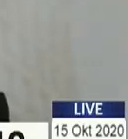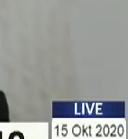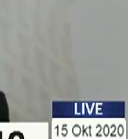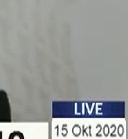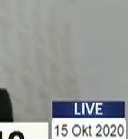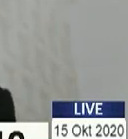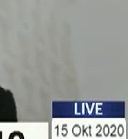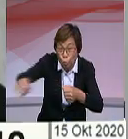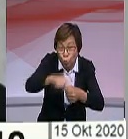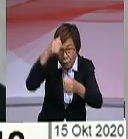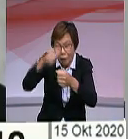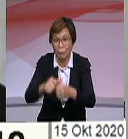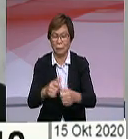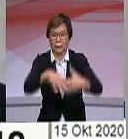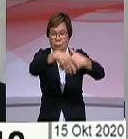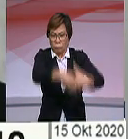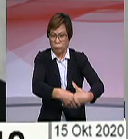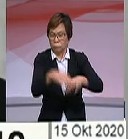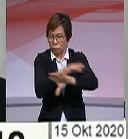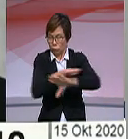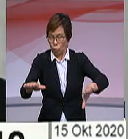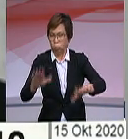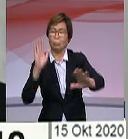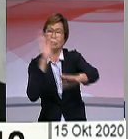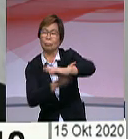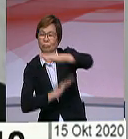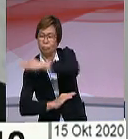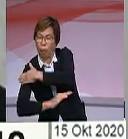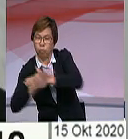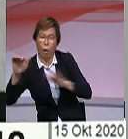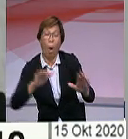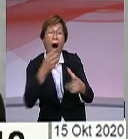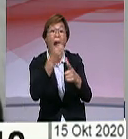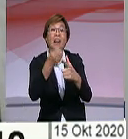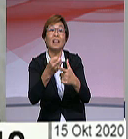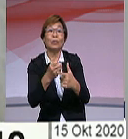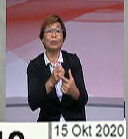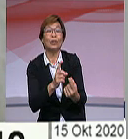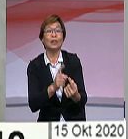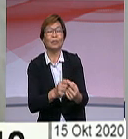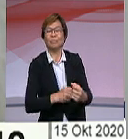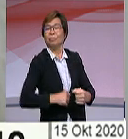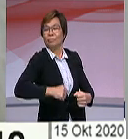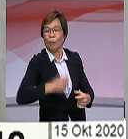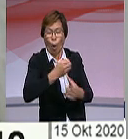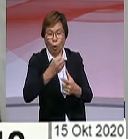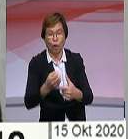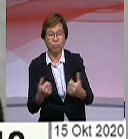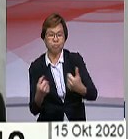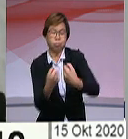seperti elakkan bersalaman dan bersentuhan termasuk melagakan mana-mana bahagian tubuh badan